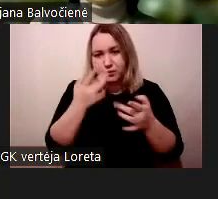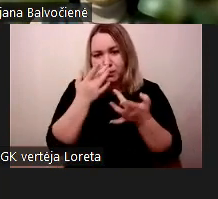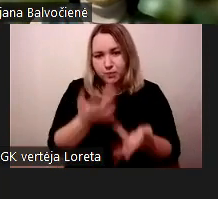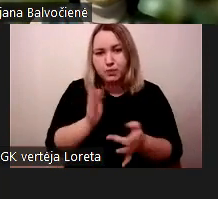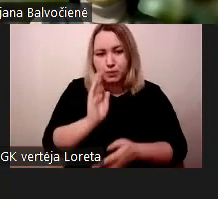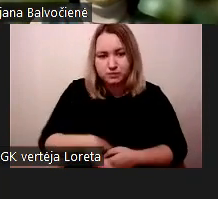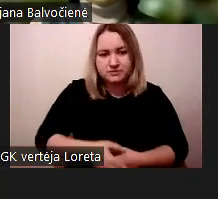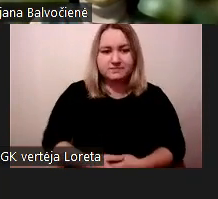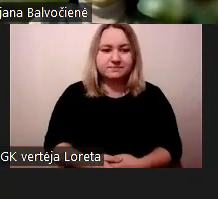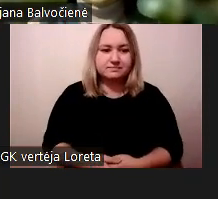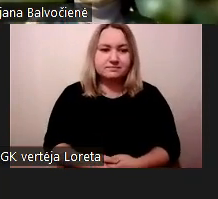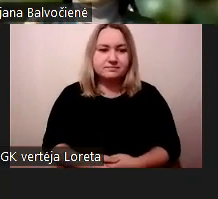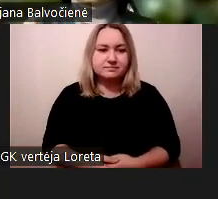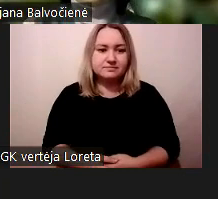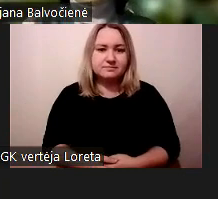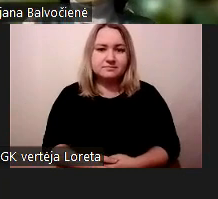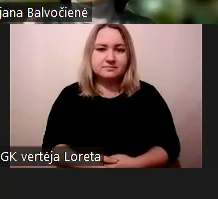Ačiū, Antanai.